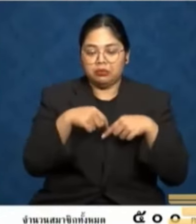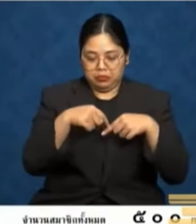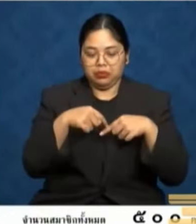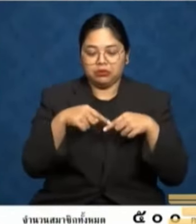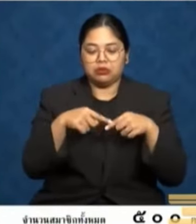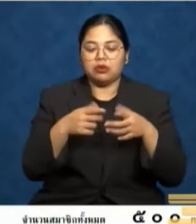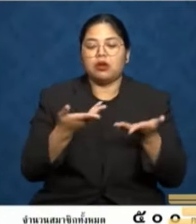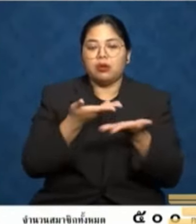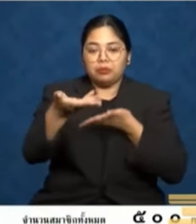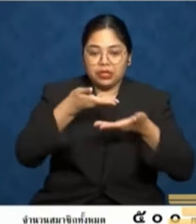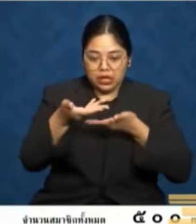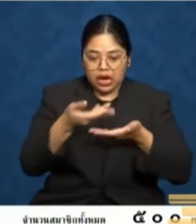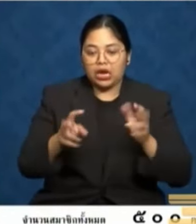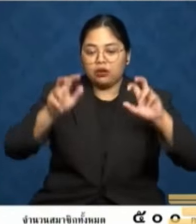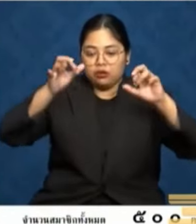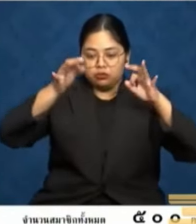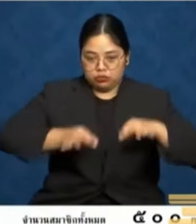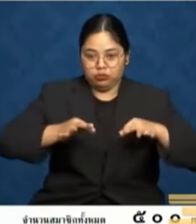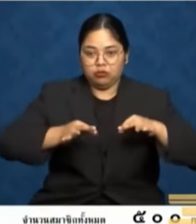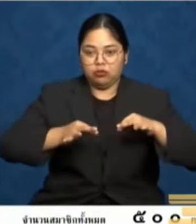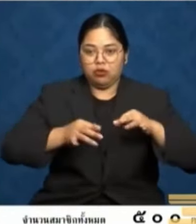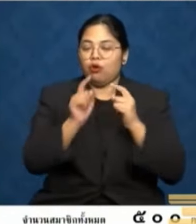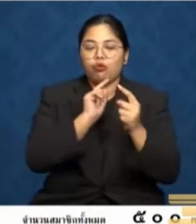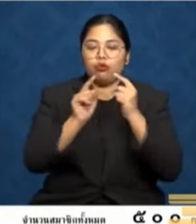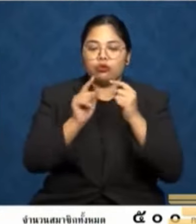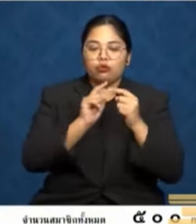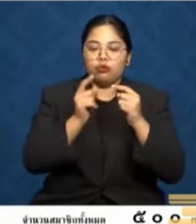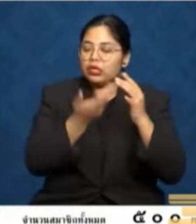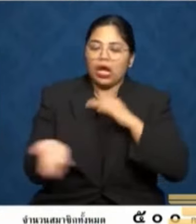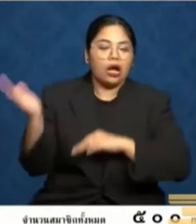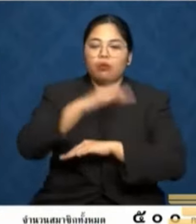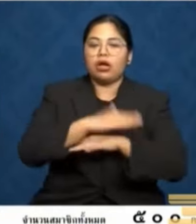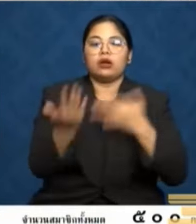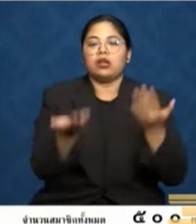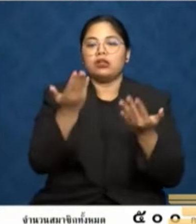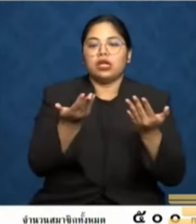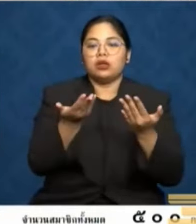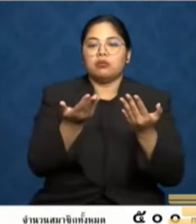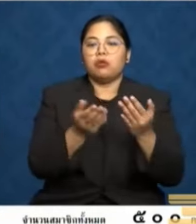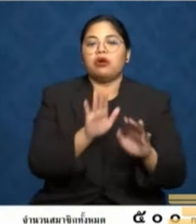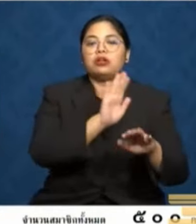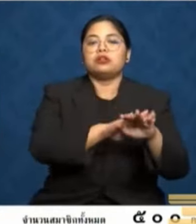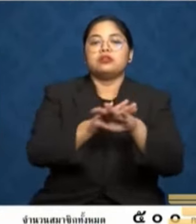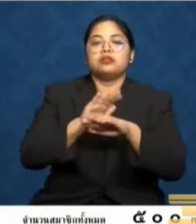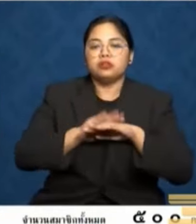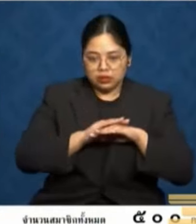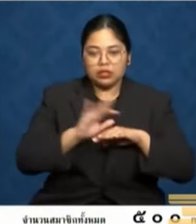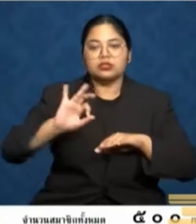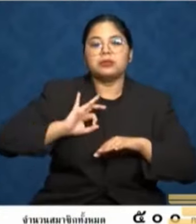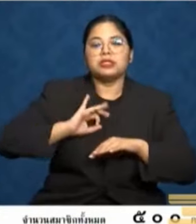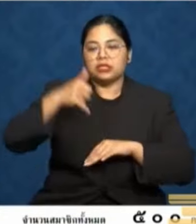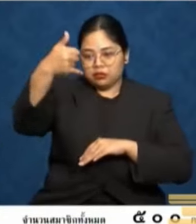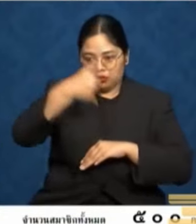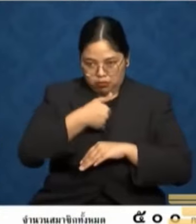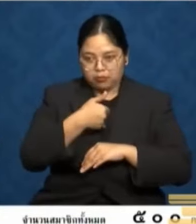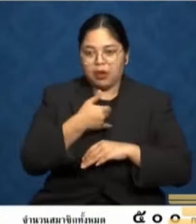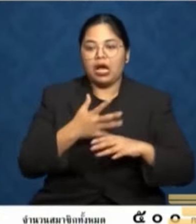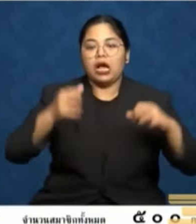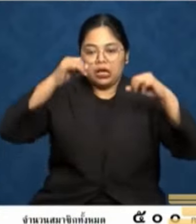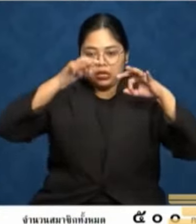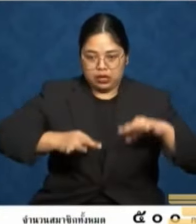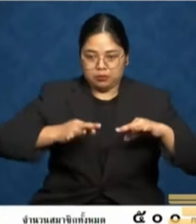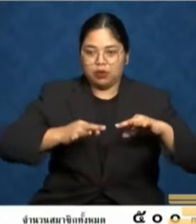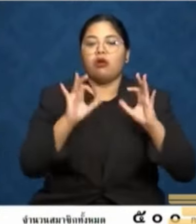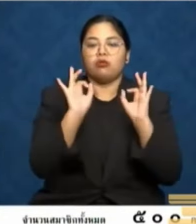แล้วก็พิจารณากันเลยครับว่ากันทั้งวันก็ยินดีครับเดี๋ยวผมจะได้ตามเพื่อนสมาชิกลงมารับรองยติถ้าเป็นแบบนั้นผมเห็นด้วยครับแต่